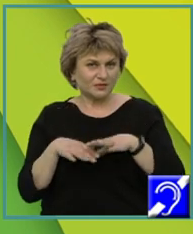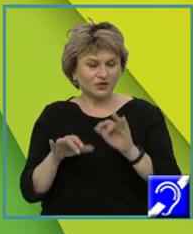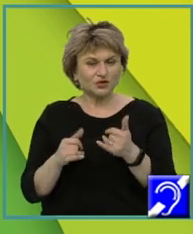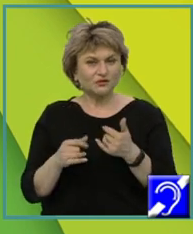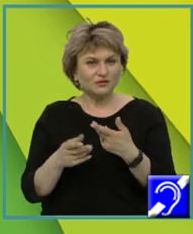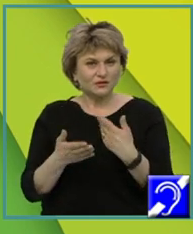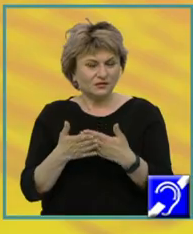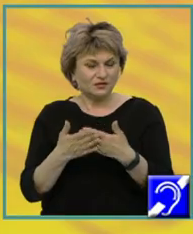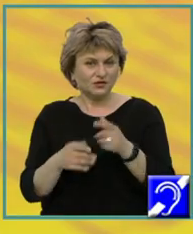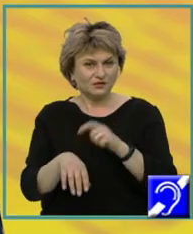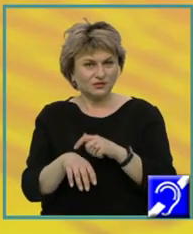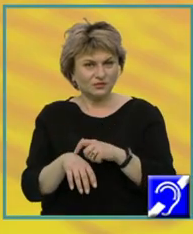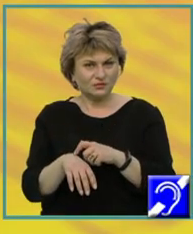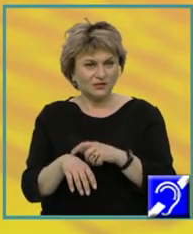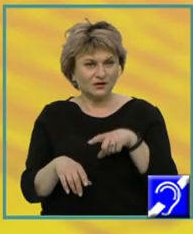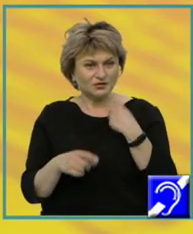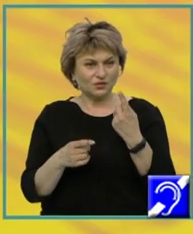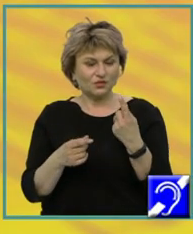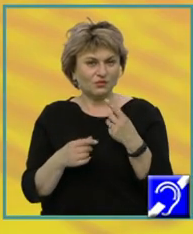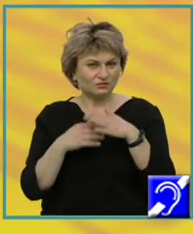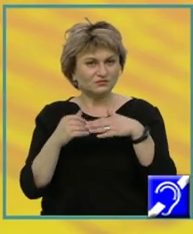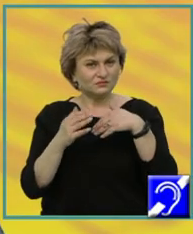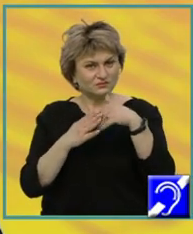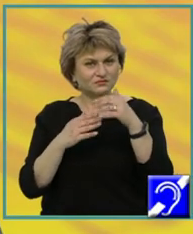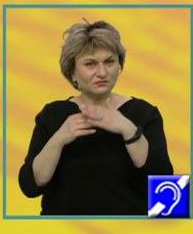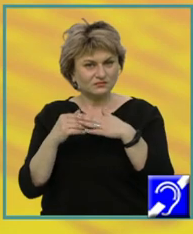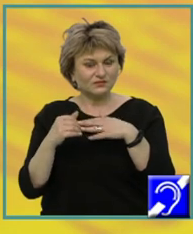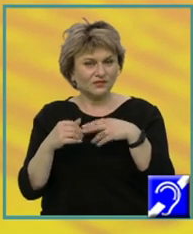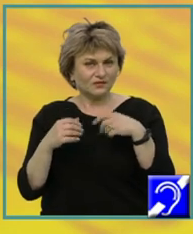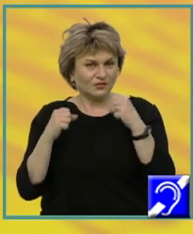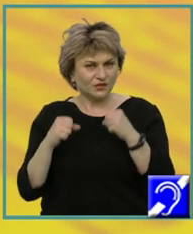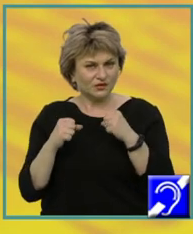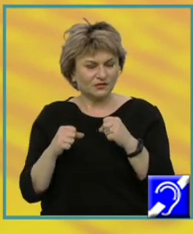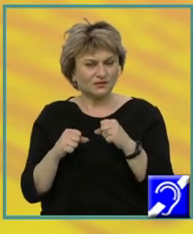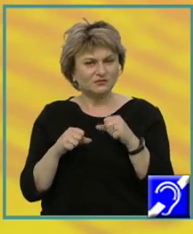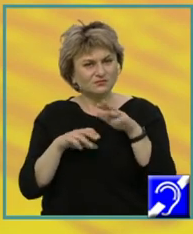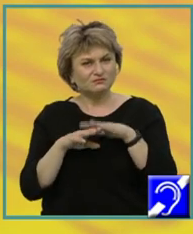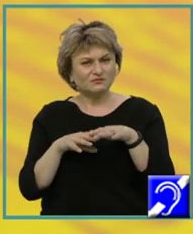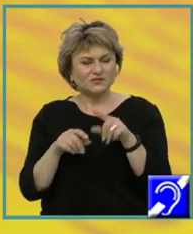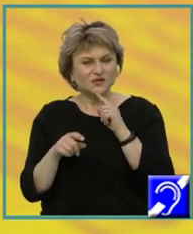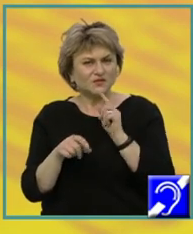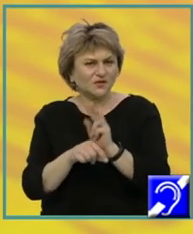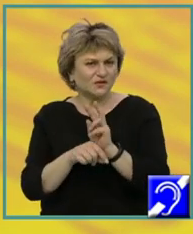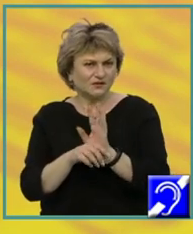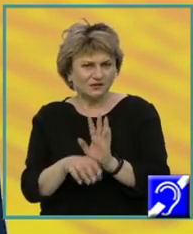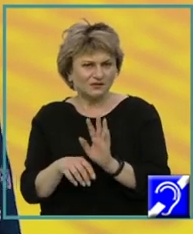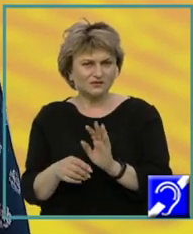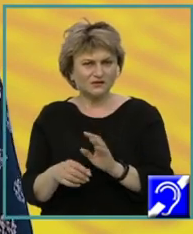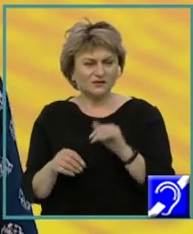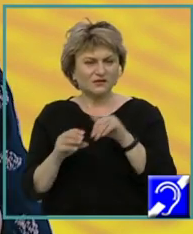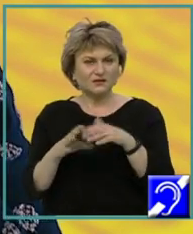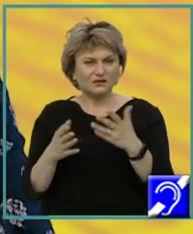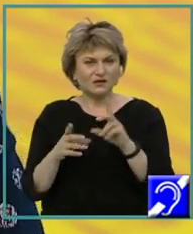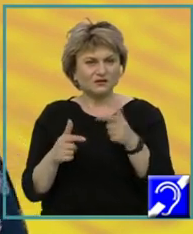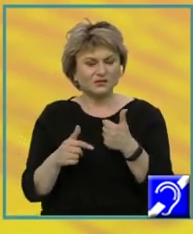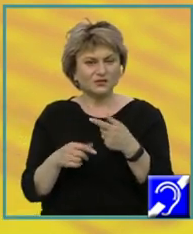compătimesc în același timp este o construcție temeinică migăloasă foarte atentă în care